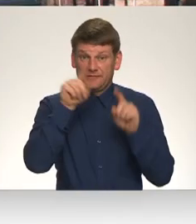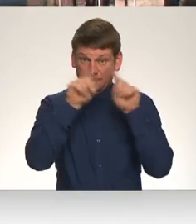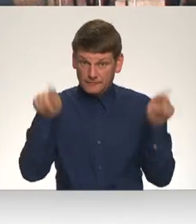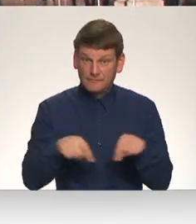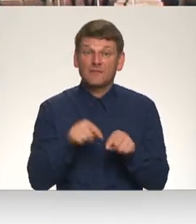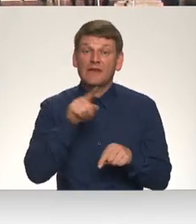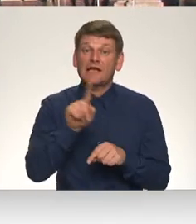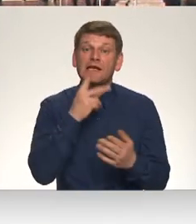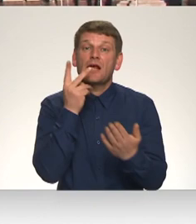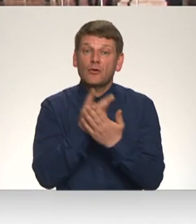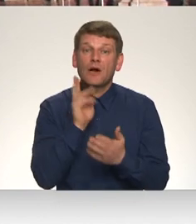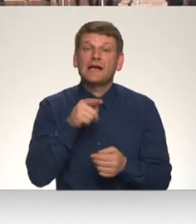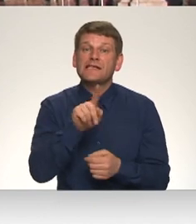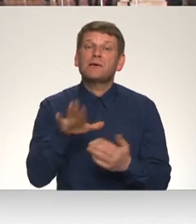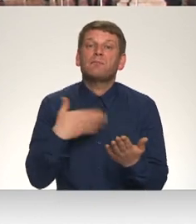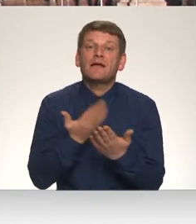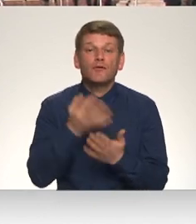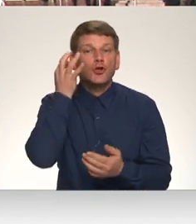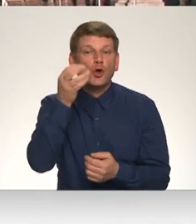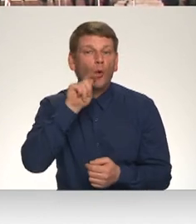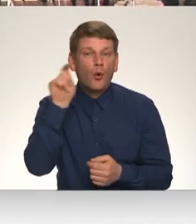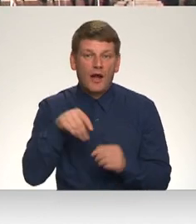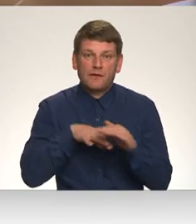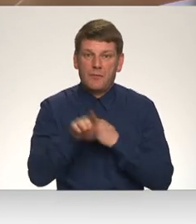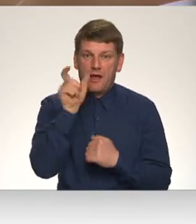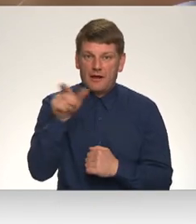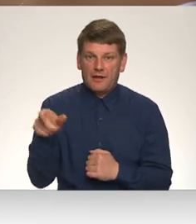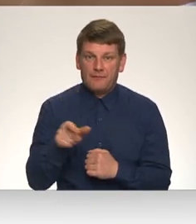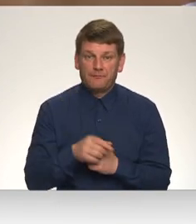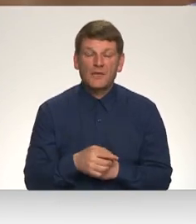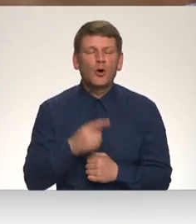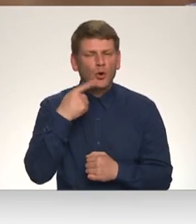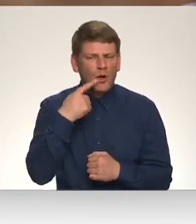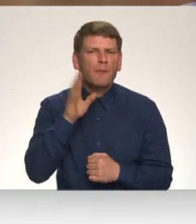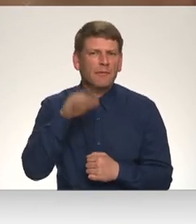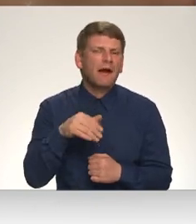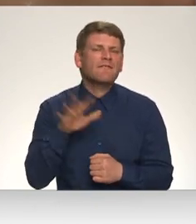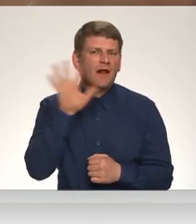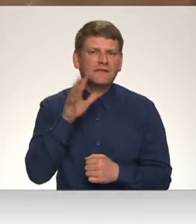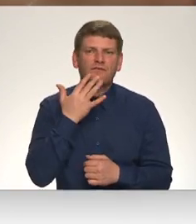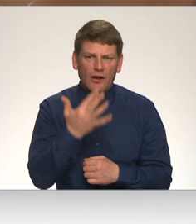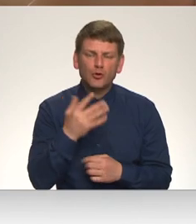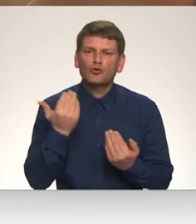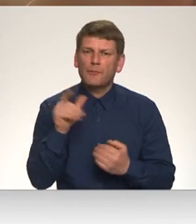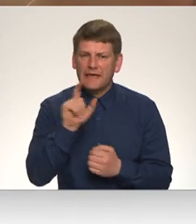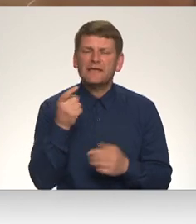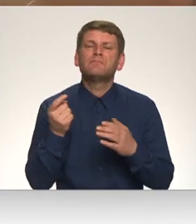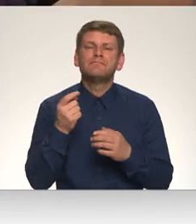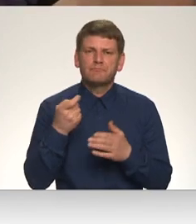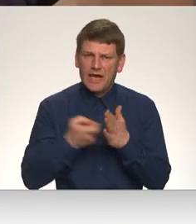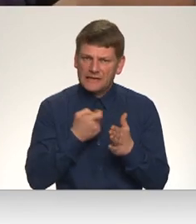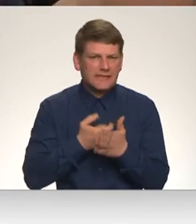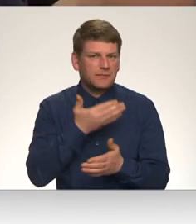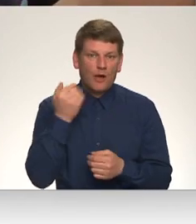aģentūrā, tad jānorāda, ka tas ir piedāvājums tieši Ukrainas bēgļiem. Runājot par valsts valodu, jā, šobrīd tiešām prasības, bet viņiem